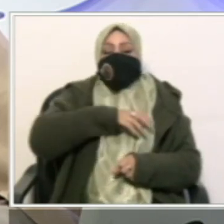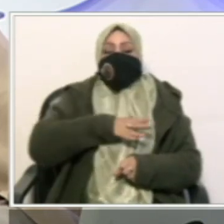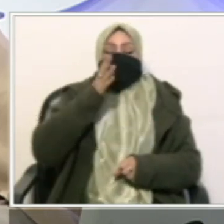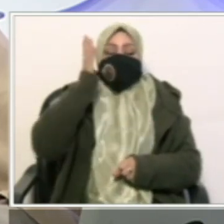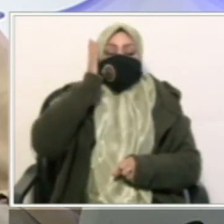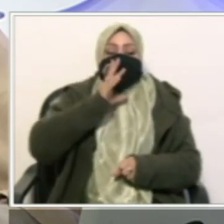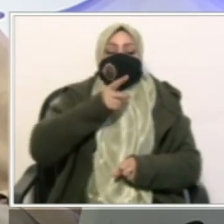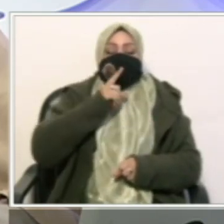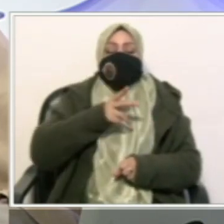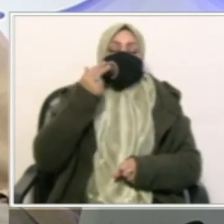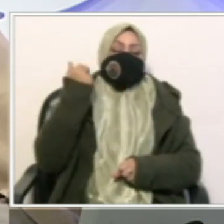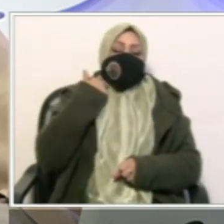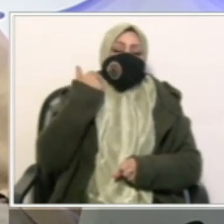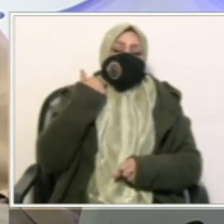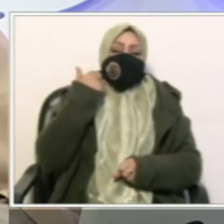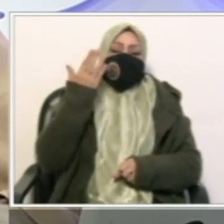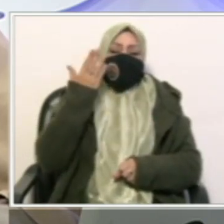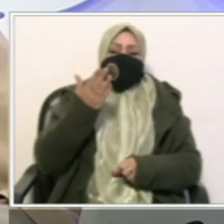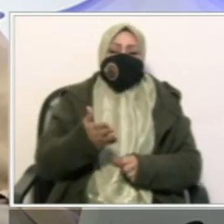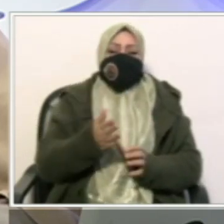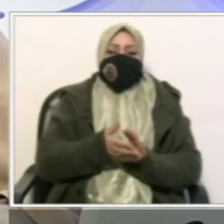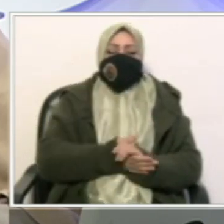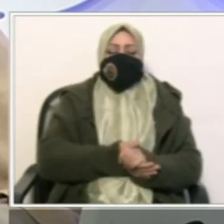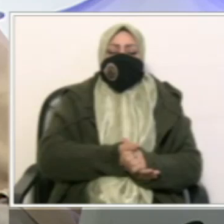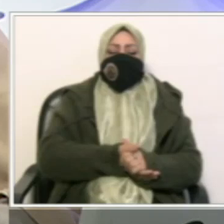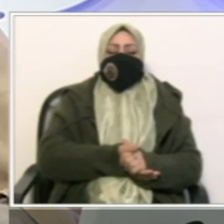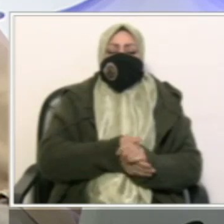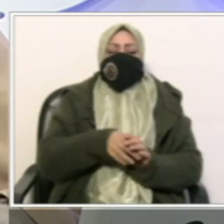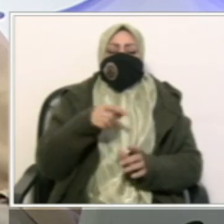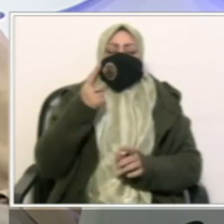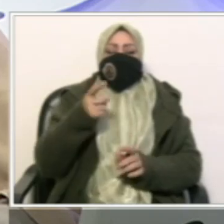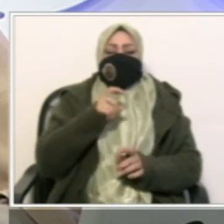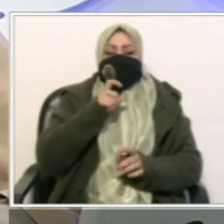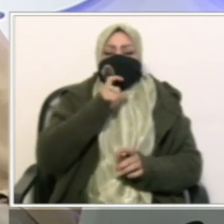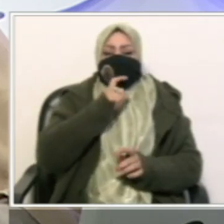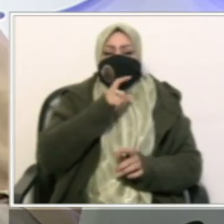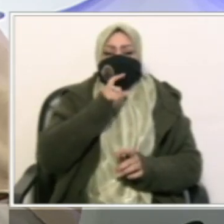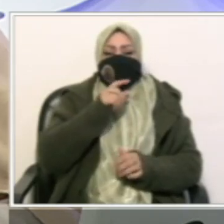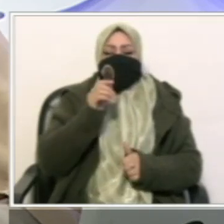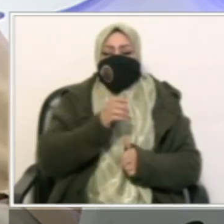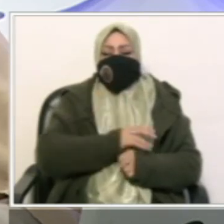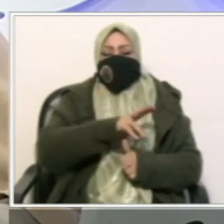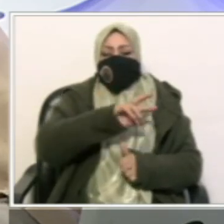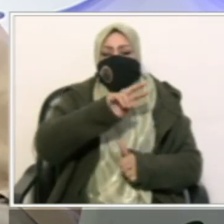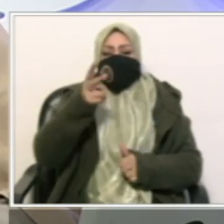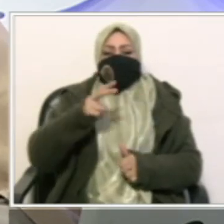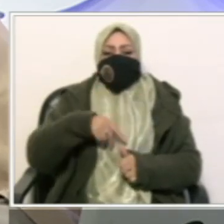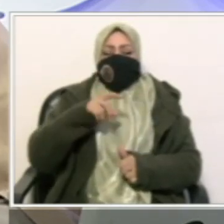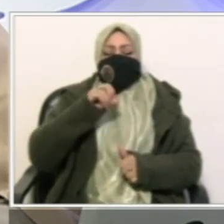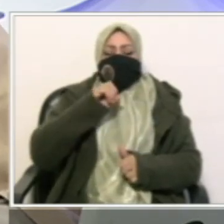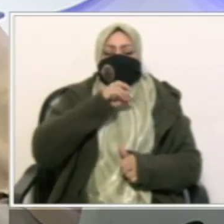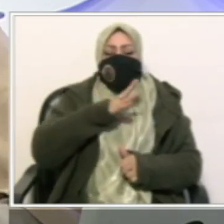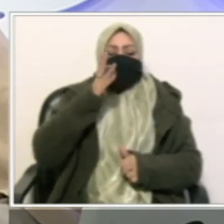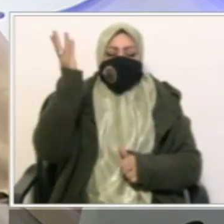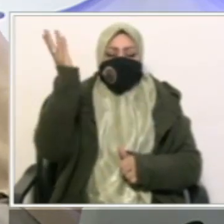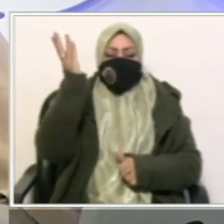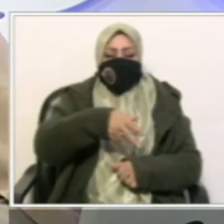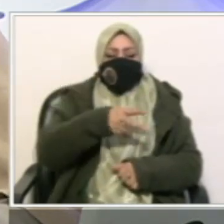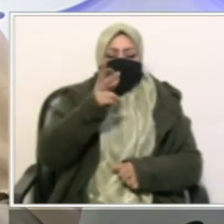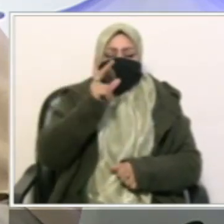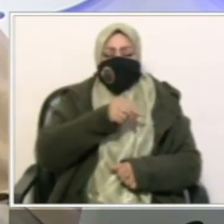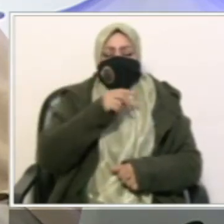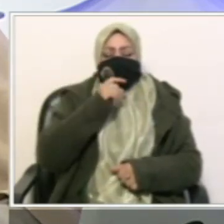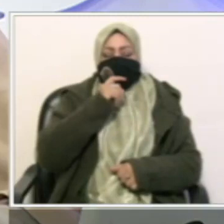الرجل المرأة على زوجها، ولذلك قال من أفسد امرأة على زوجها في الأثر، وإن كان بعض أهل العلم ضعفه لكن